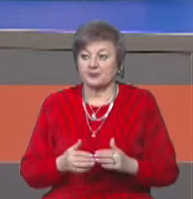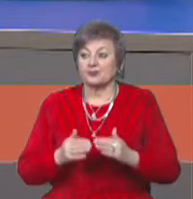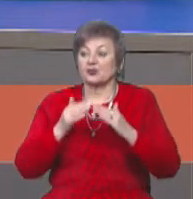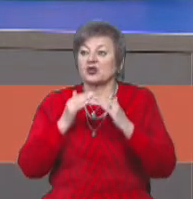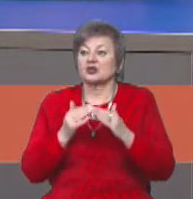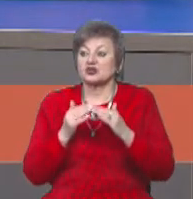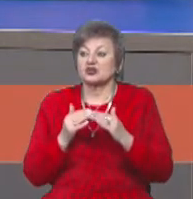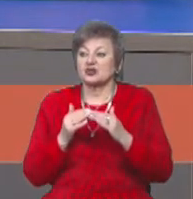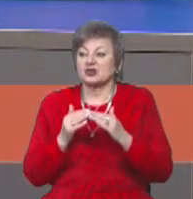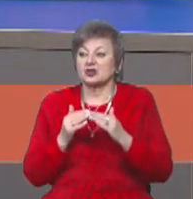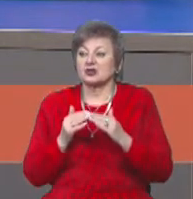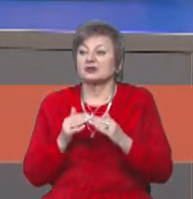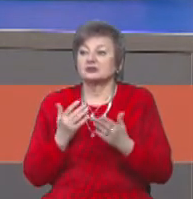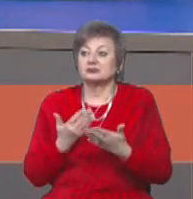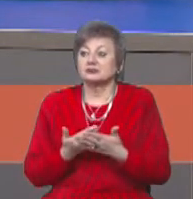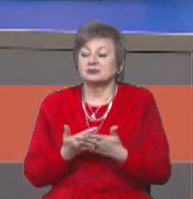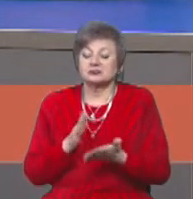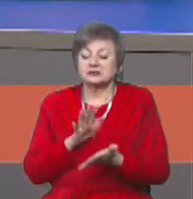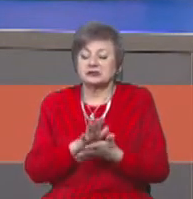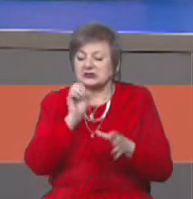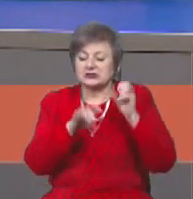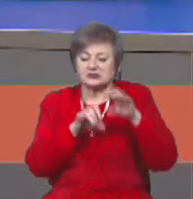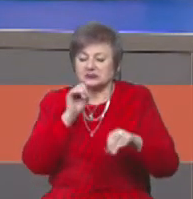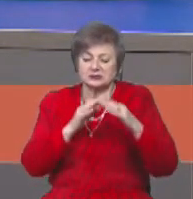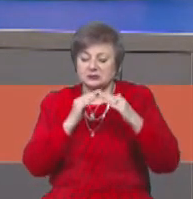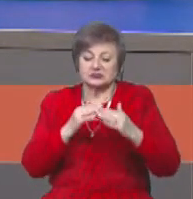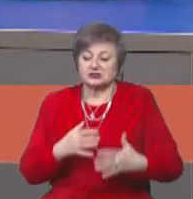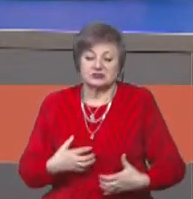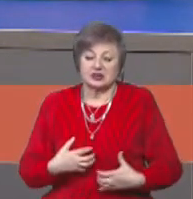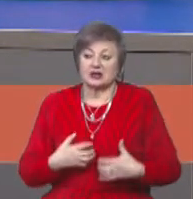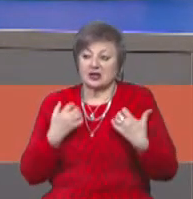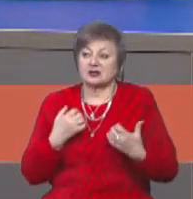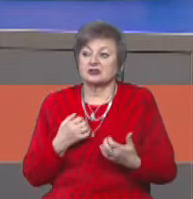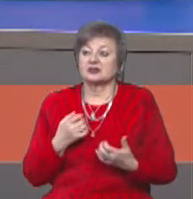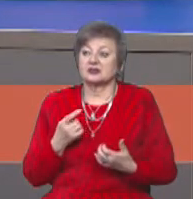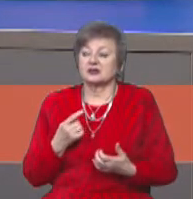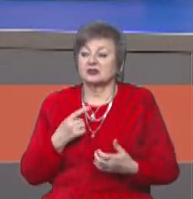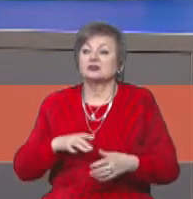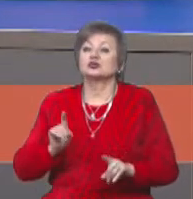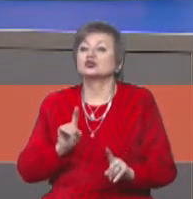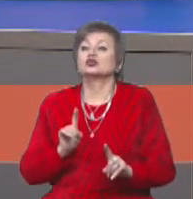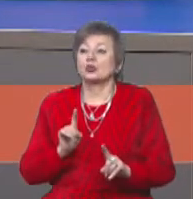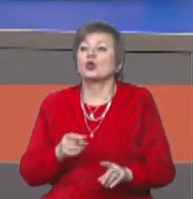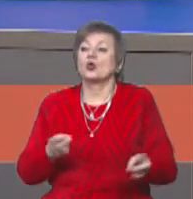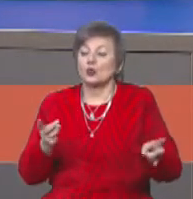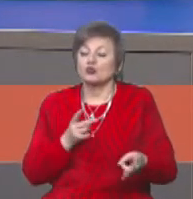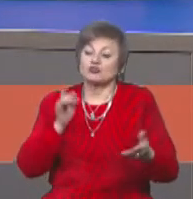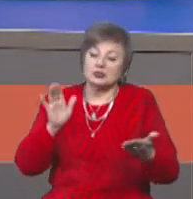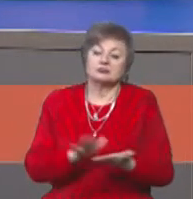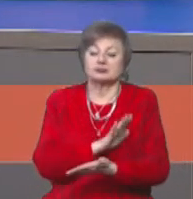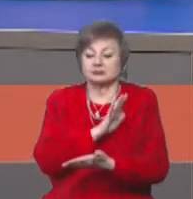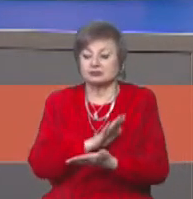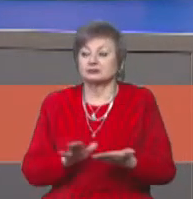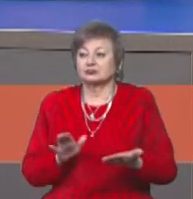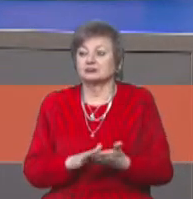Чердак дома полностью заваленный хламом, который Марина так руки в боки говорит, ну что ж, надо вычищать.